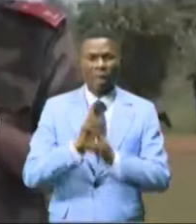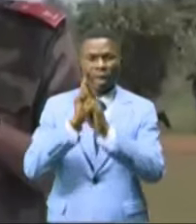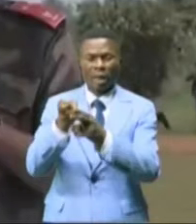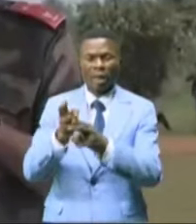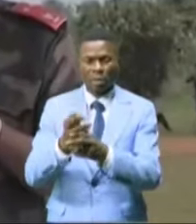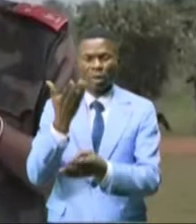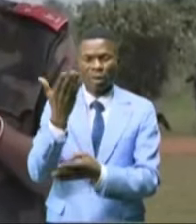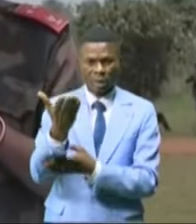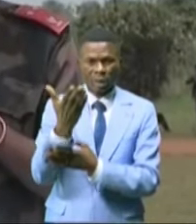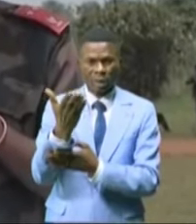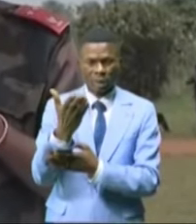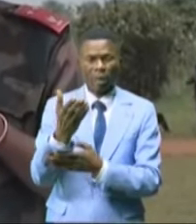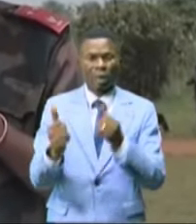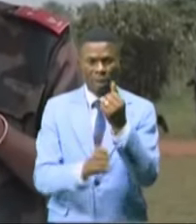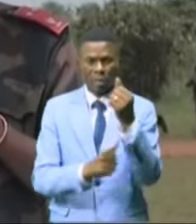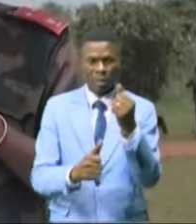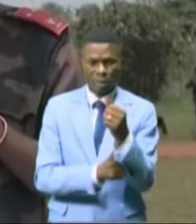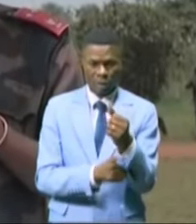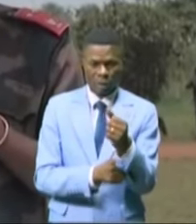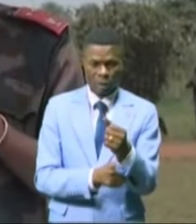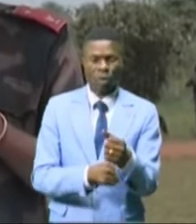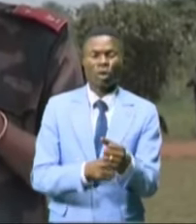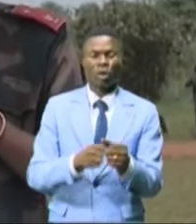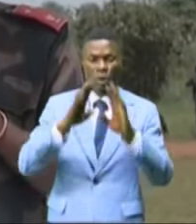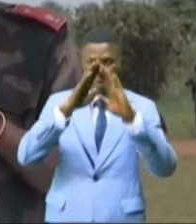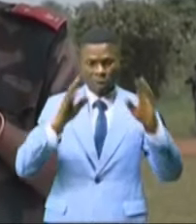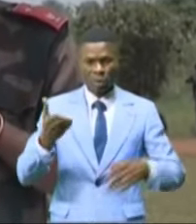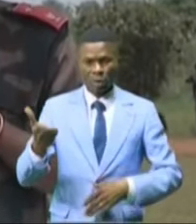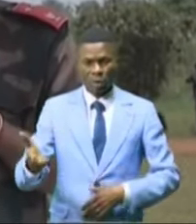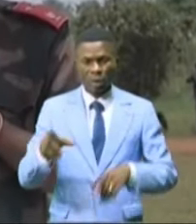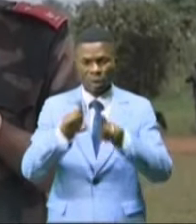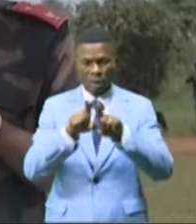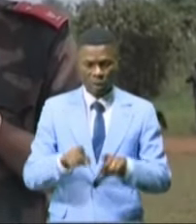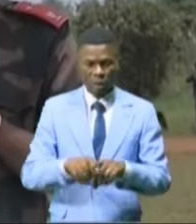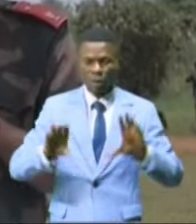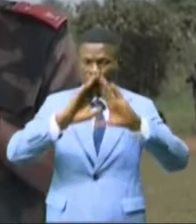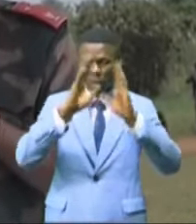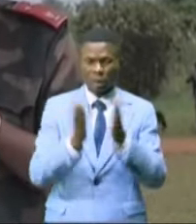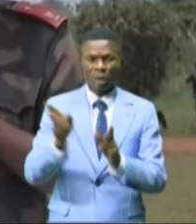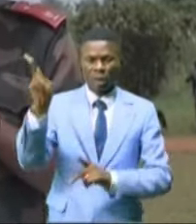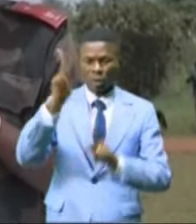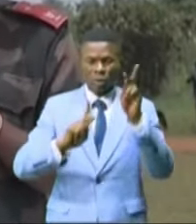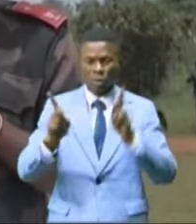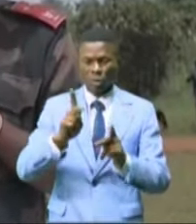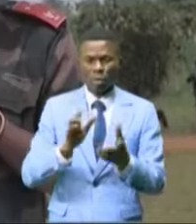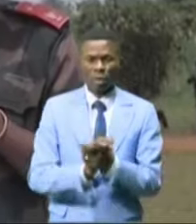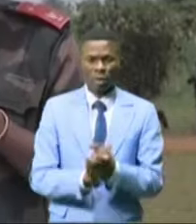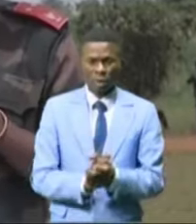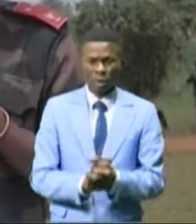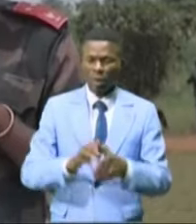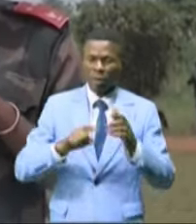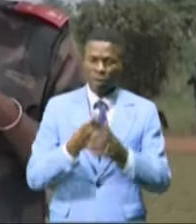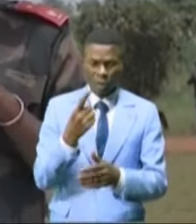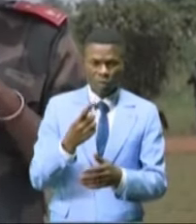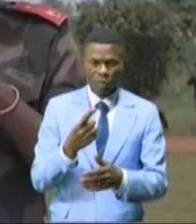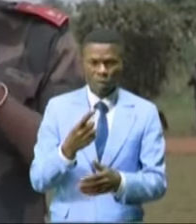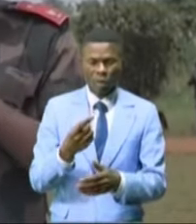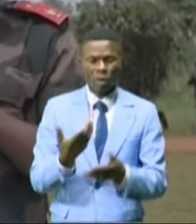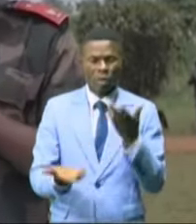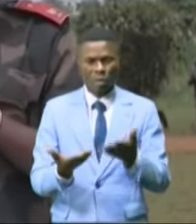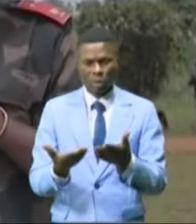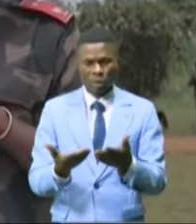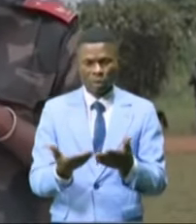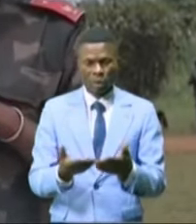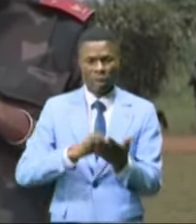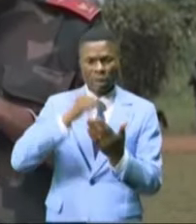à une demande des usagers de ces infrastructures, mais aussi de toute la population bénéficiaire directe et indirecte de